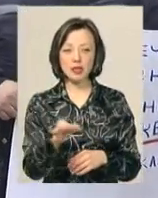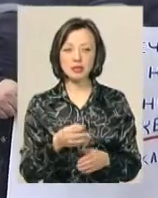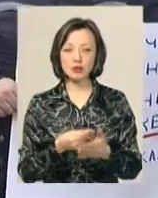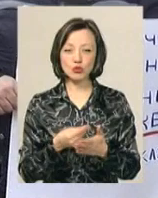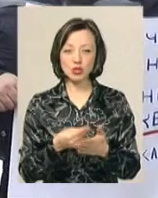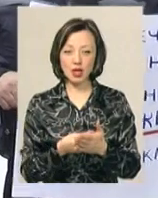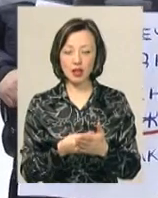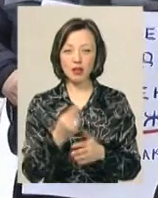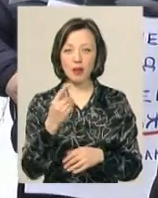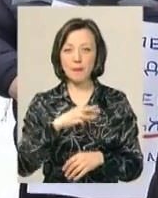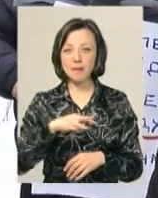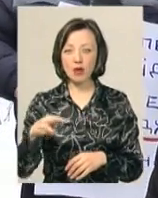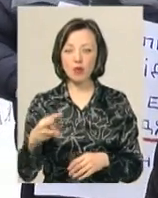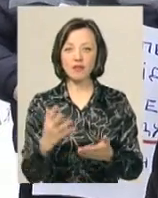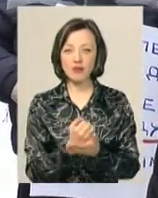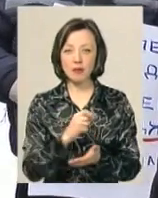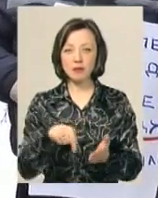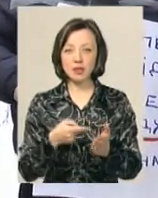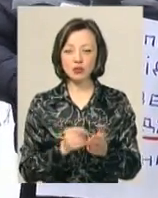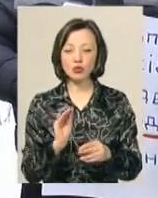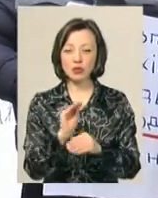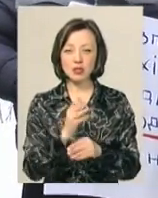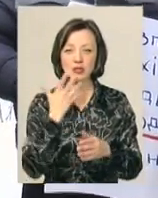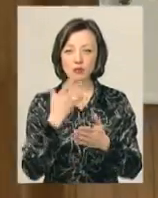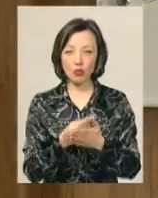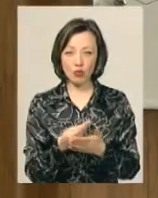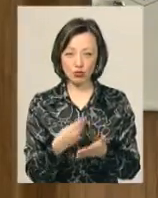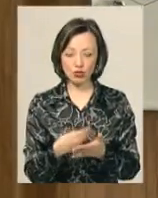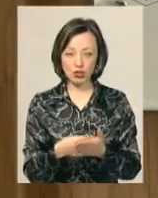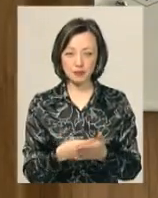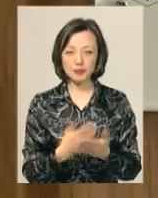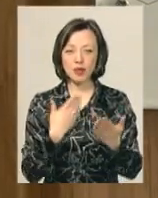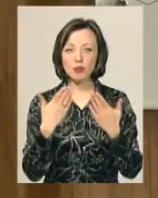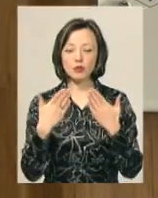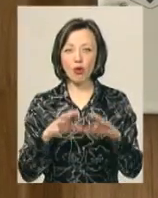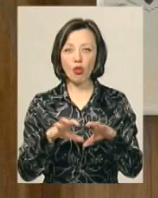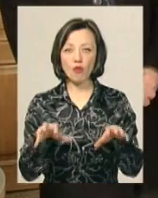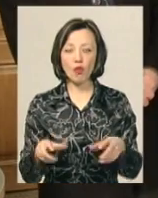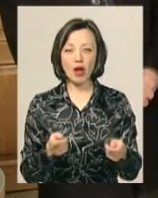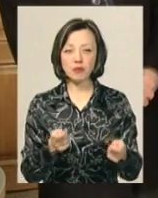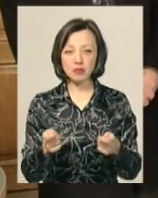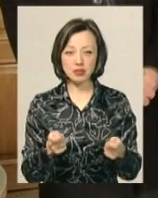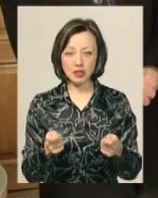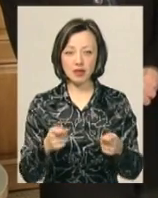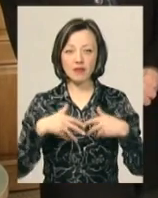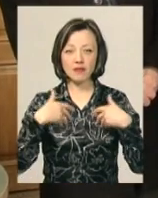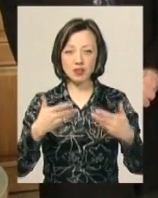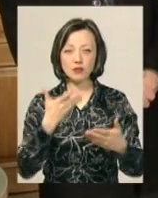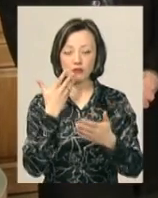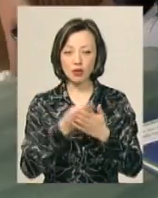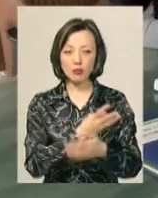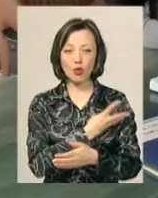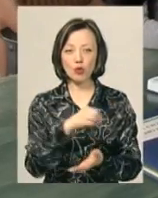від цього десь на 1 мільйон виграє, оскільки місто буде дотувати свого бюджету. Поспілкуватися з головою облдержадміністрації і висловити свої